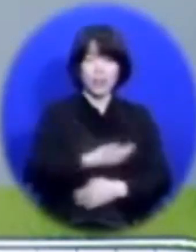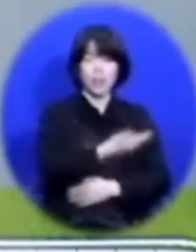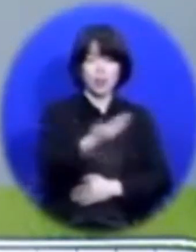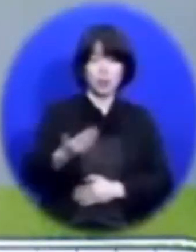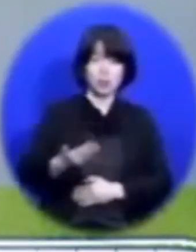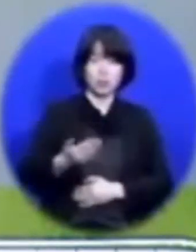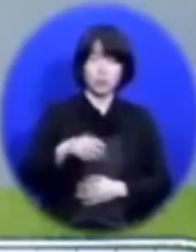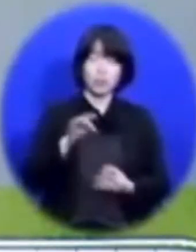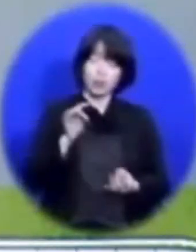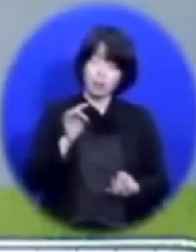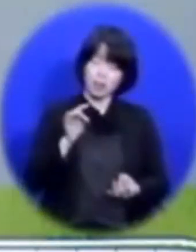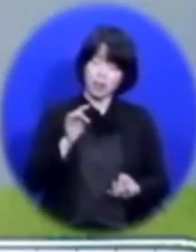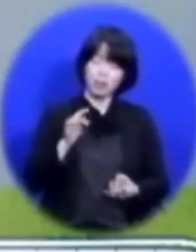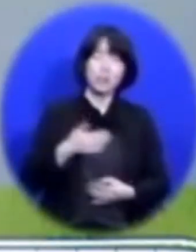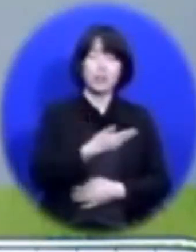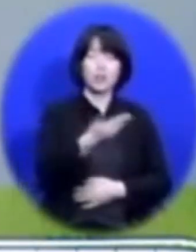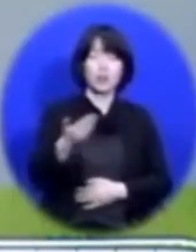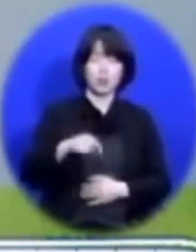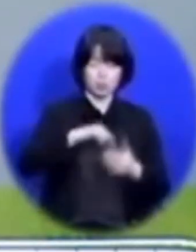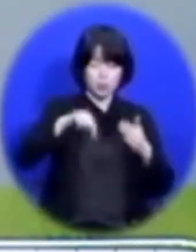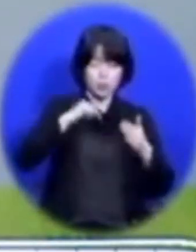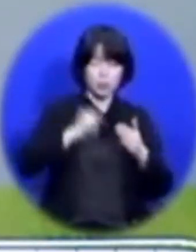의목소리에조용히귀기울여보십시오.그러면